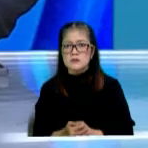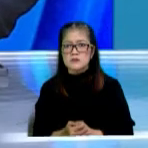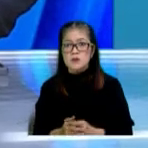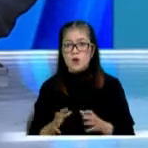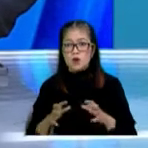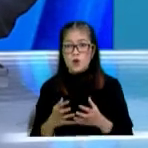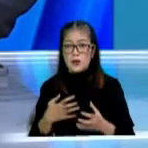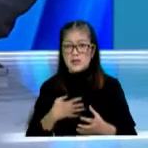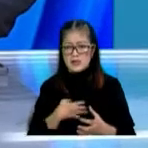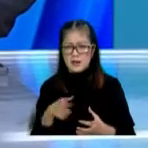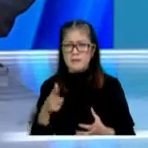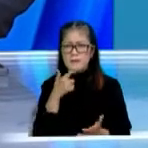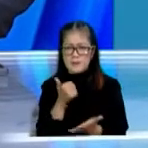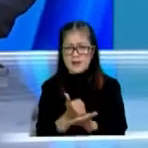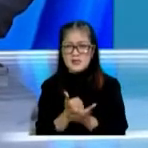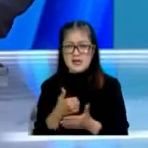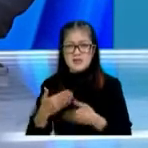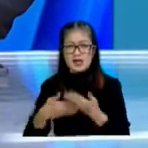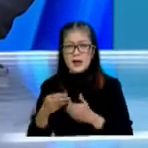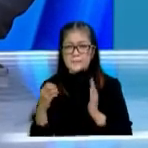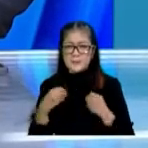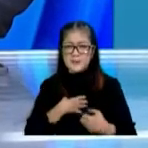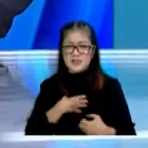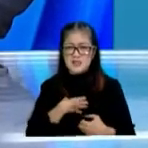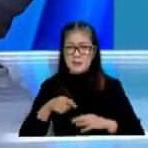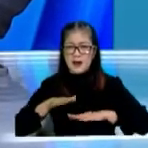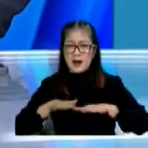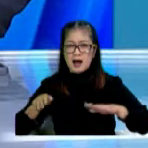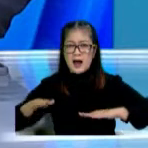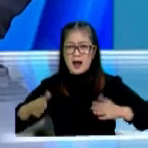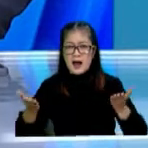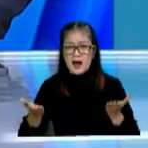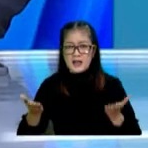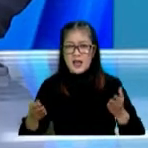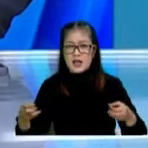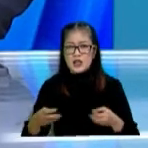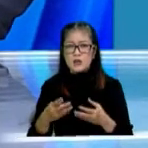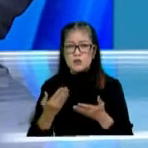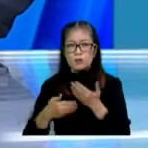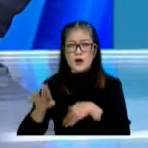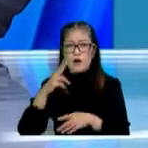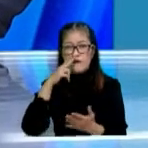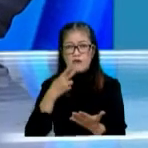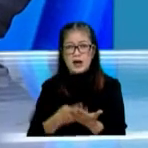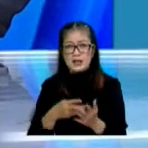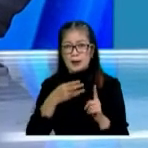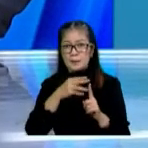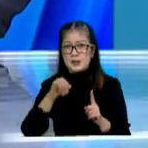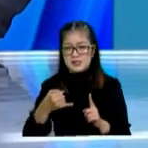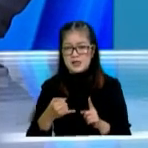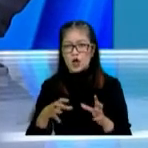Komnas HAM akan memastikan berjalannya prinsip keadilan setelah temuan pengaburan fakta dalam kasus tewasnya Brigadir